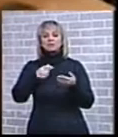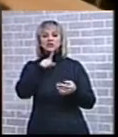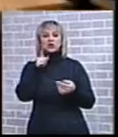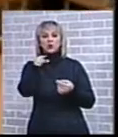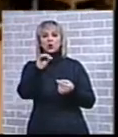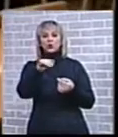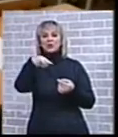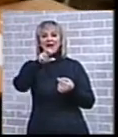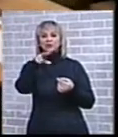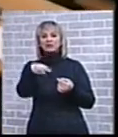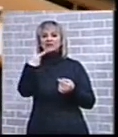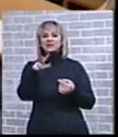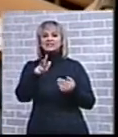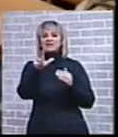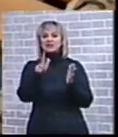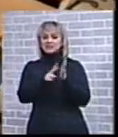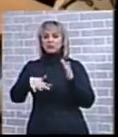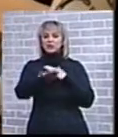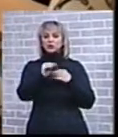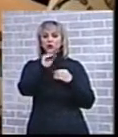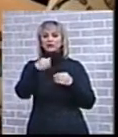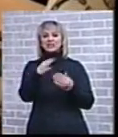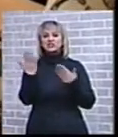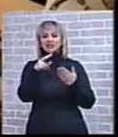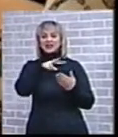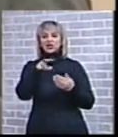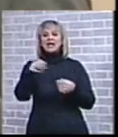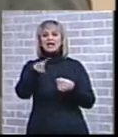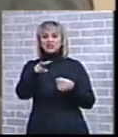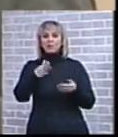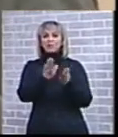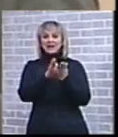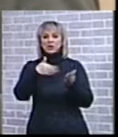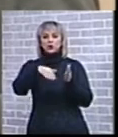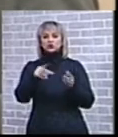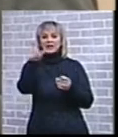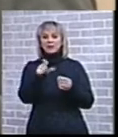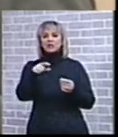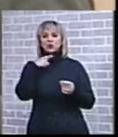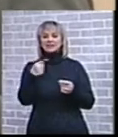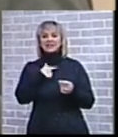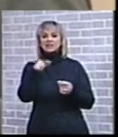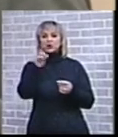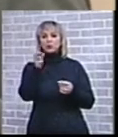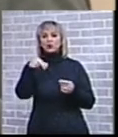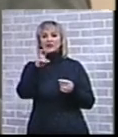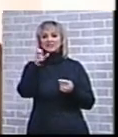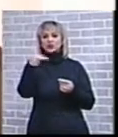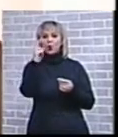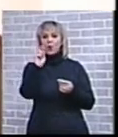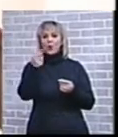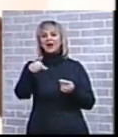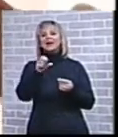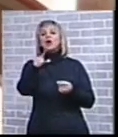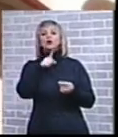юности Улан-Удэ на 28 площадках. В Юфу текст читал лауреат литературной премии за лучший роман на русском языке «Русский букер» Денис Гуцко.